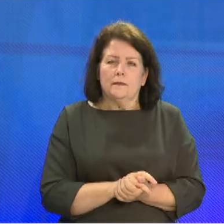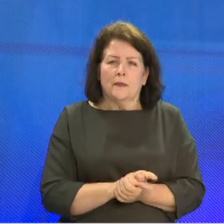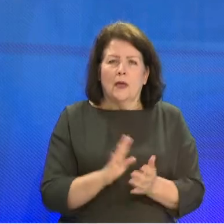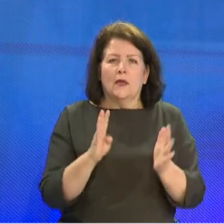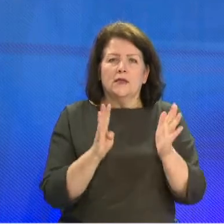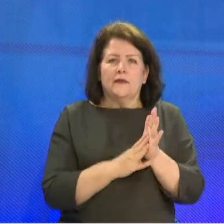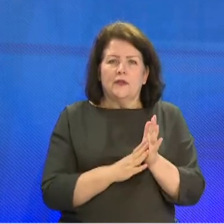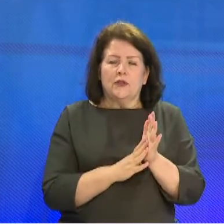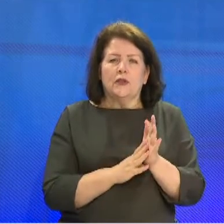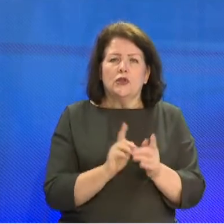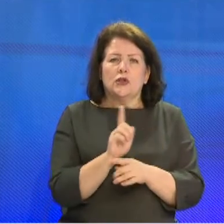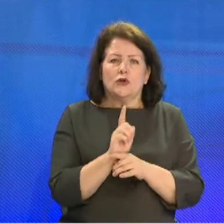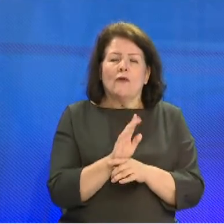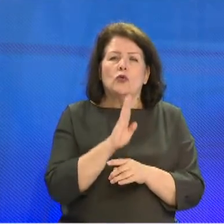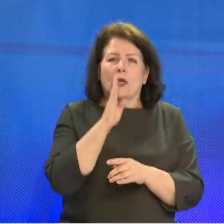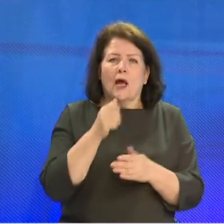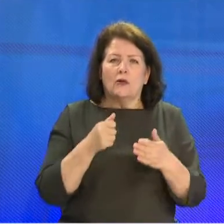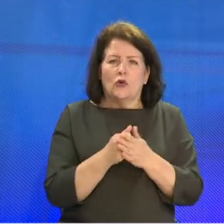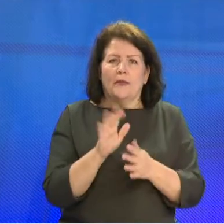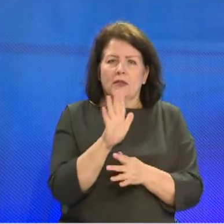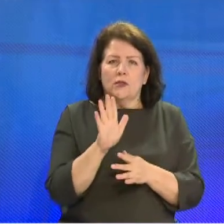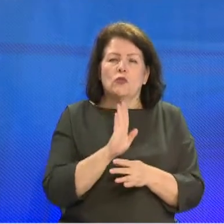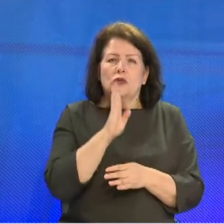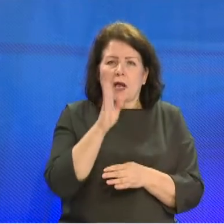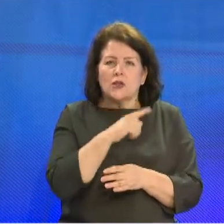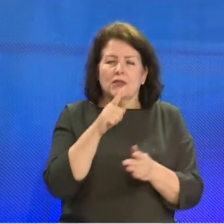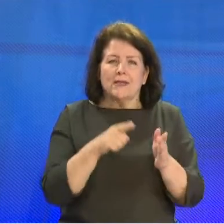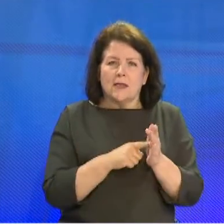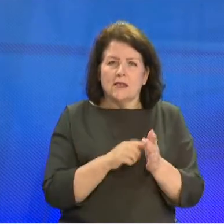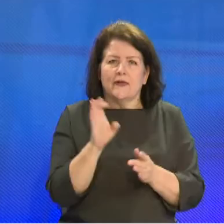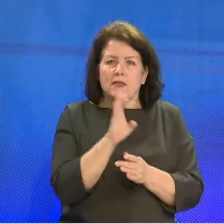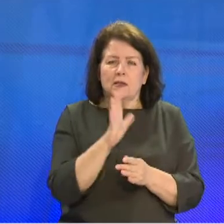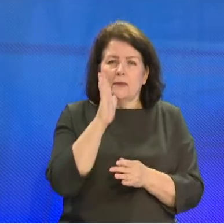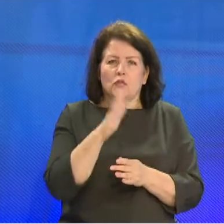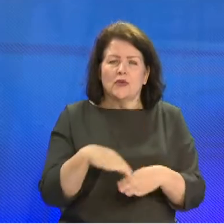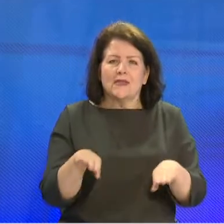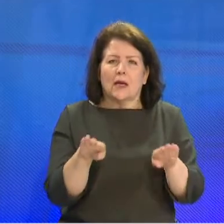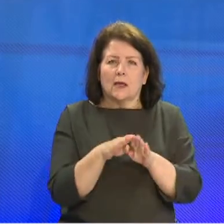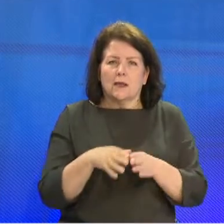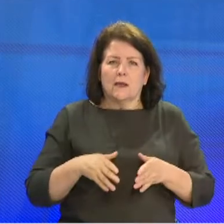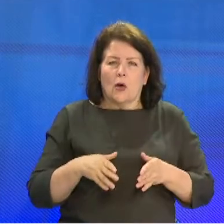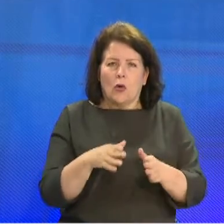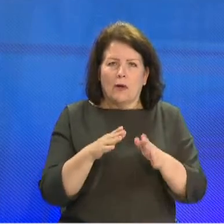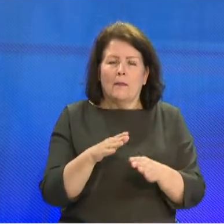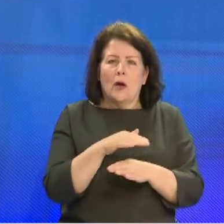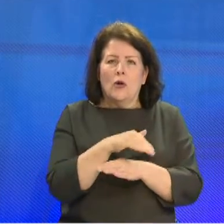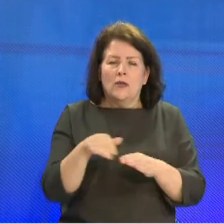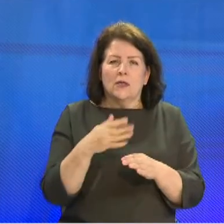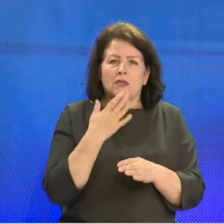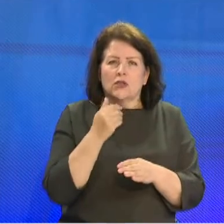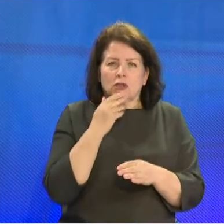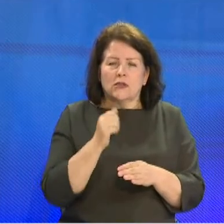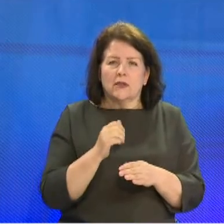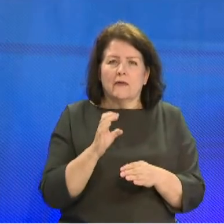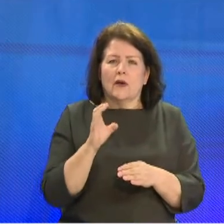С 9-1 ранницы 14-го вересня до 5-1 ранницы 16-го вересня у Гродни будет закрытый участок дороги по улице Дзержинского от